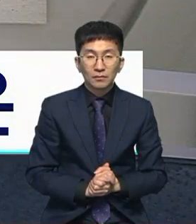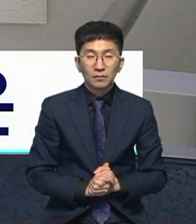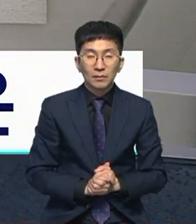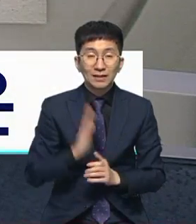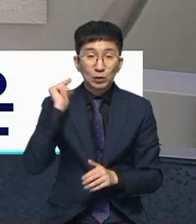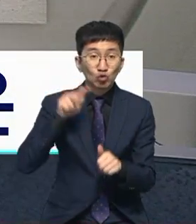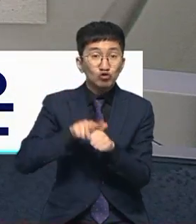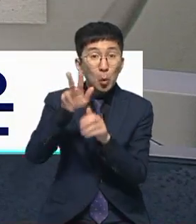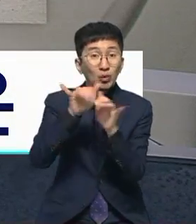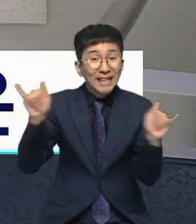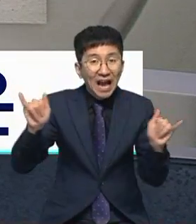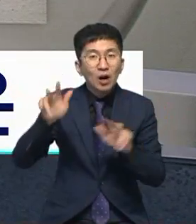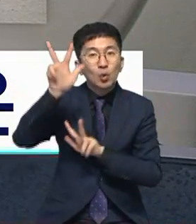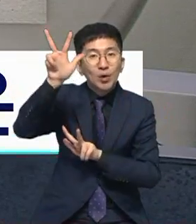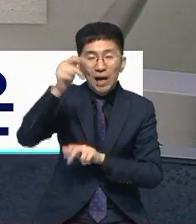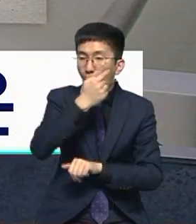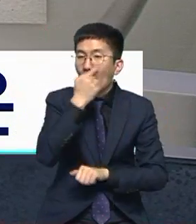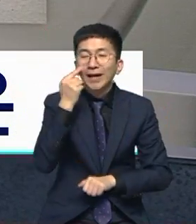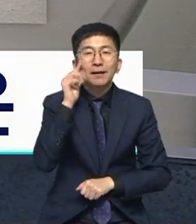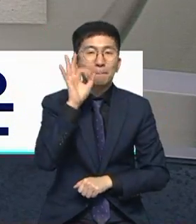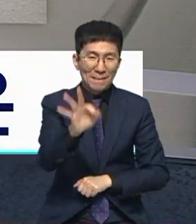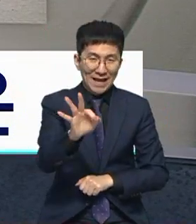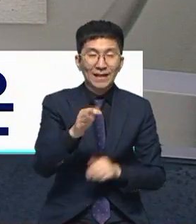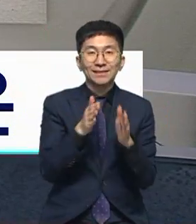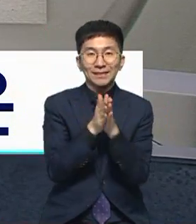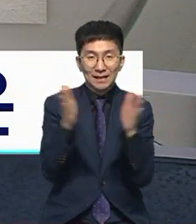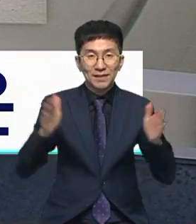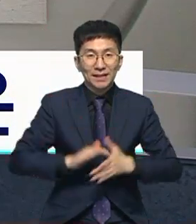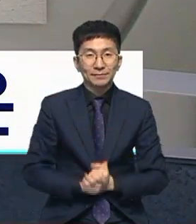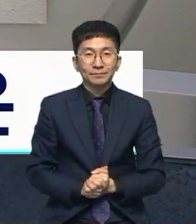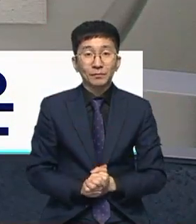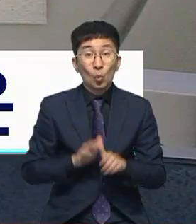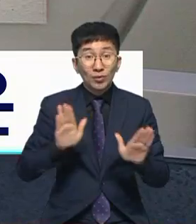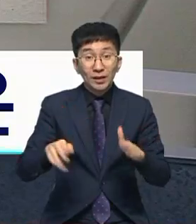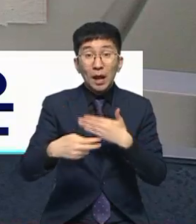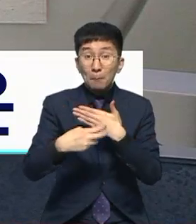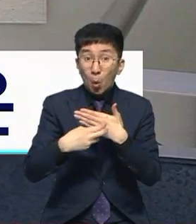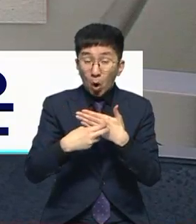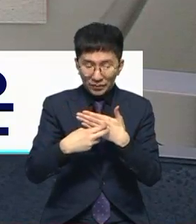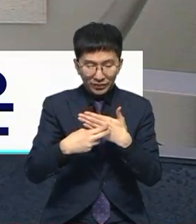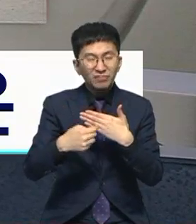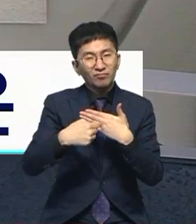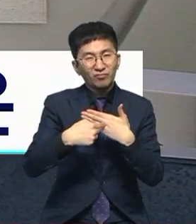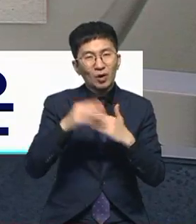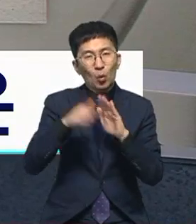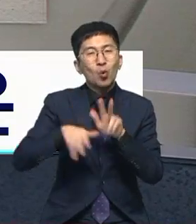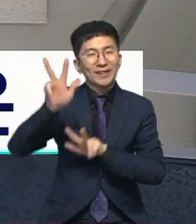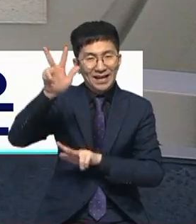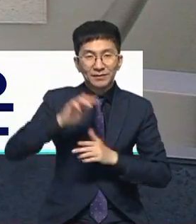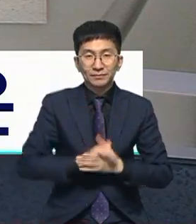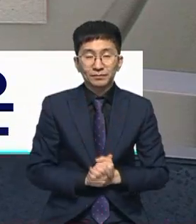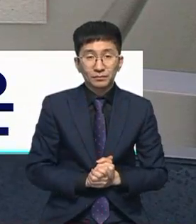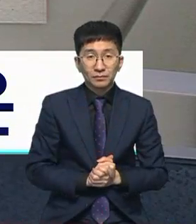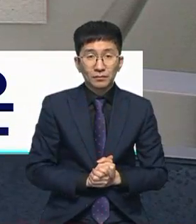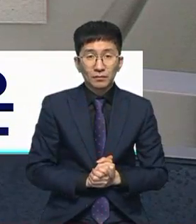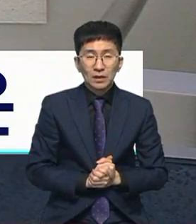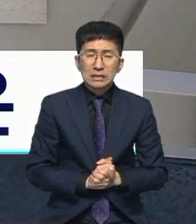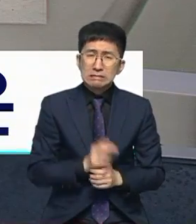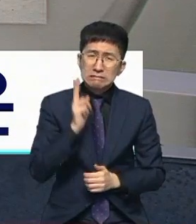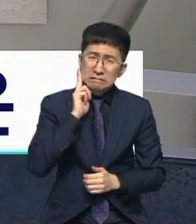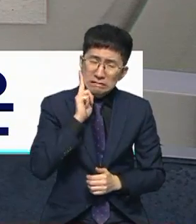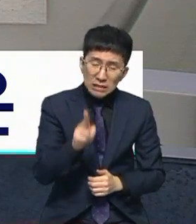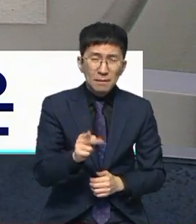달선 후보들의 주요 공약을 점검해보는 공약체크 순서입니다. 오늘은 보건의료 공약인데요. 중증 희소병